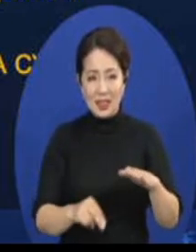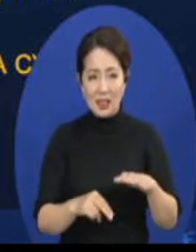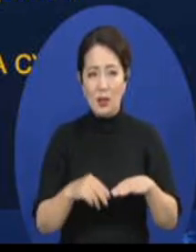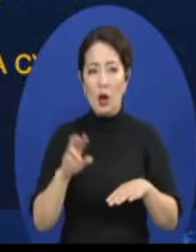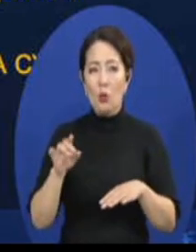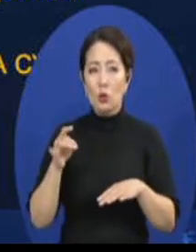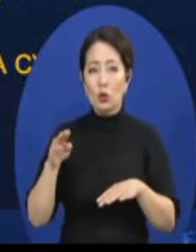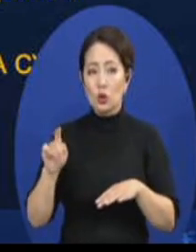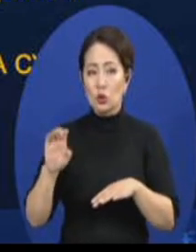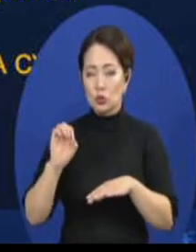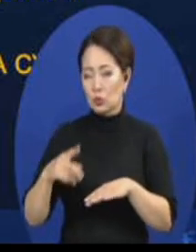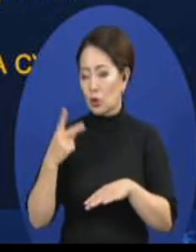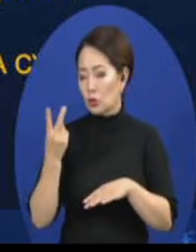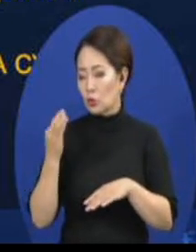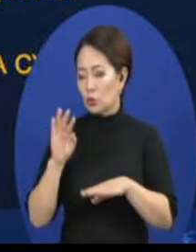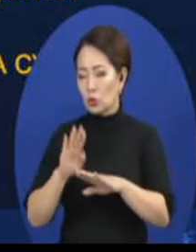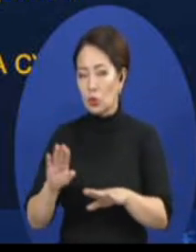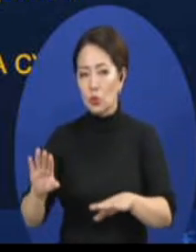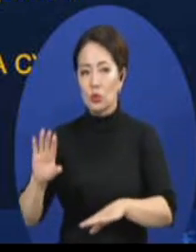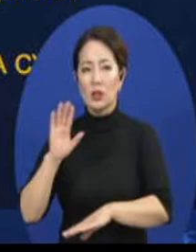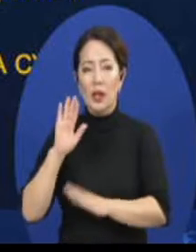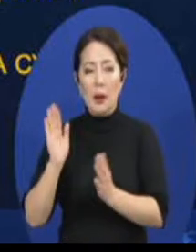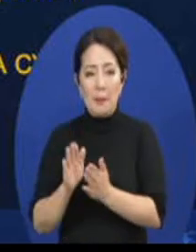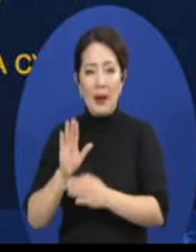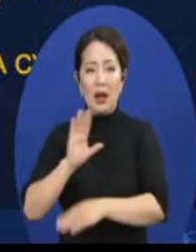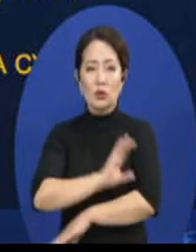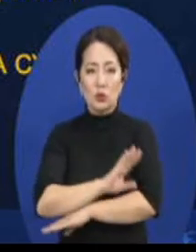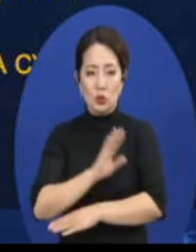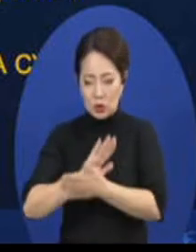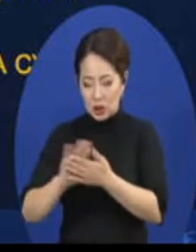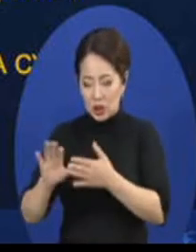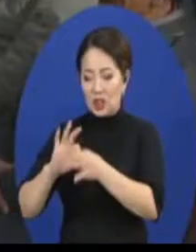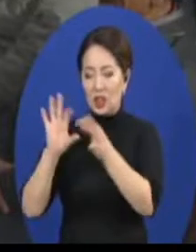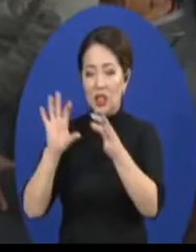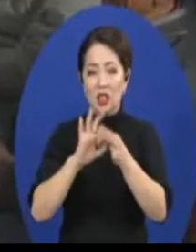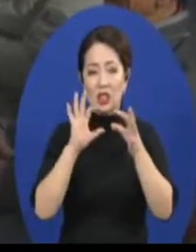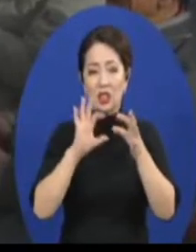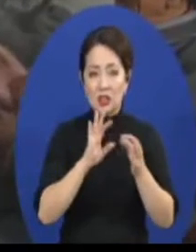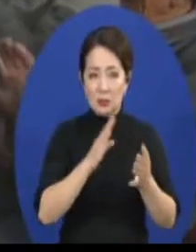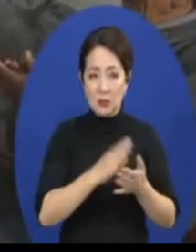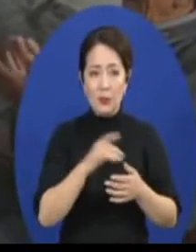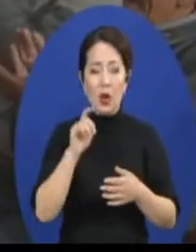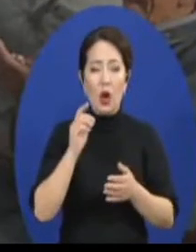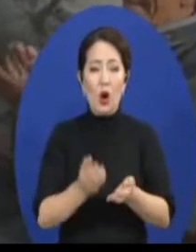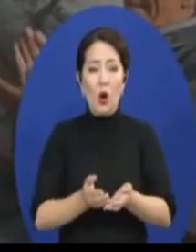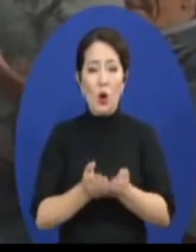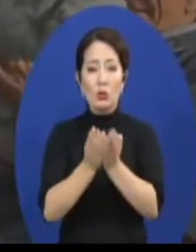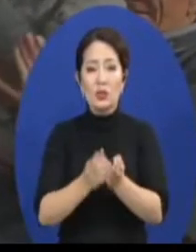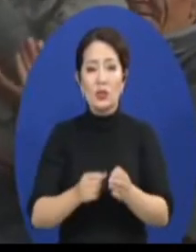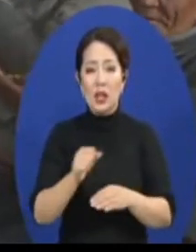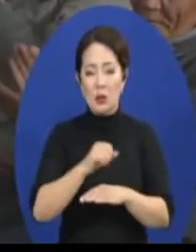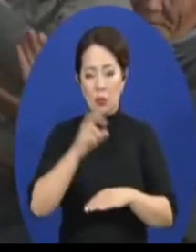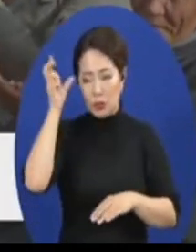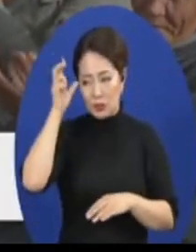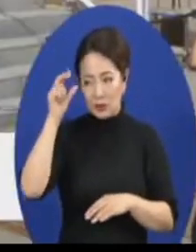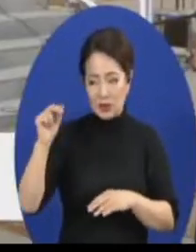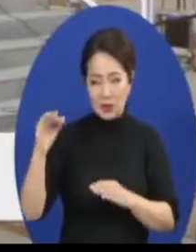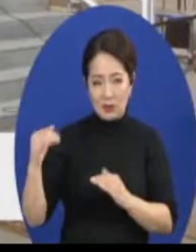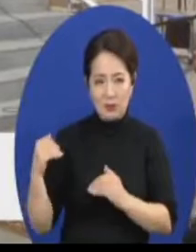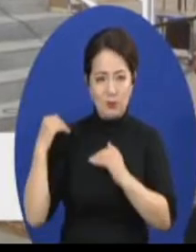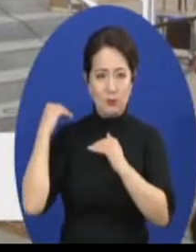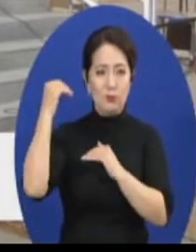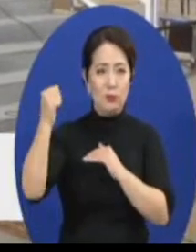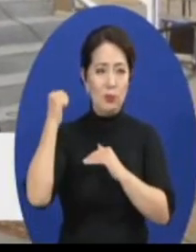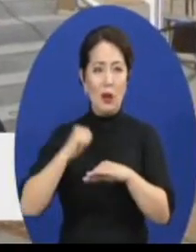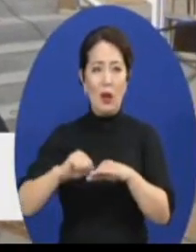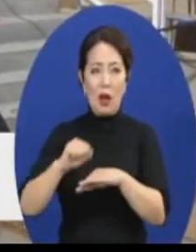цэцэрлэг, харин Бүрэн тогтох суманд 240 хүүхдийн багах сургууль шинээр ашиглалтанд оржээ. Хөвсгөл аймаг бол боловсролын чанараараа улсдаа